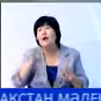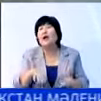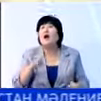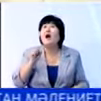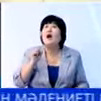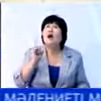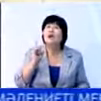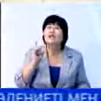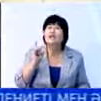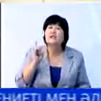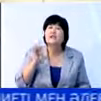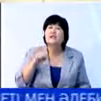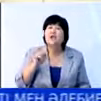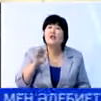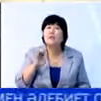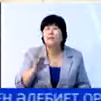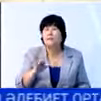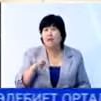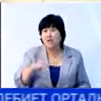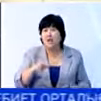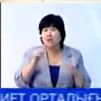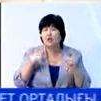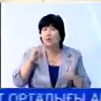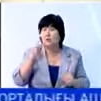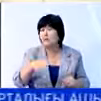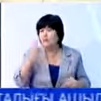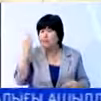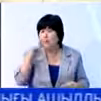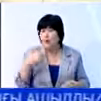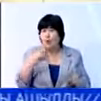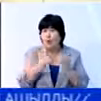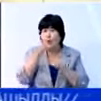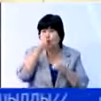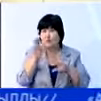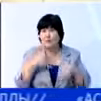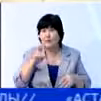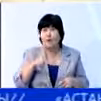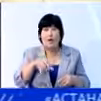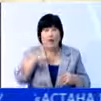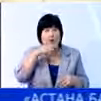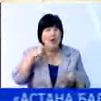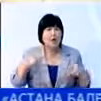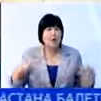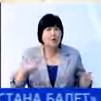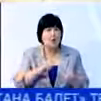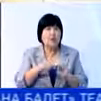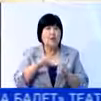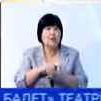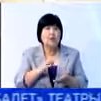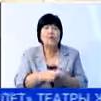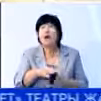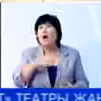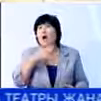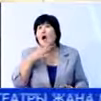Арыстанбаб кесенесінде мен біраздан бері келген жоқ едім. Өзім 10 жылда келіп тұрған. Біраз өзгерістер болыпты,